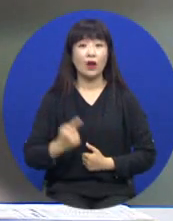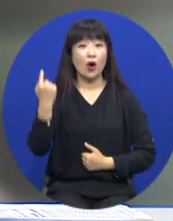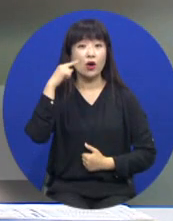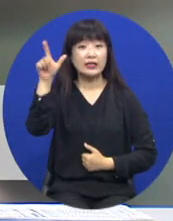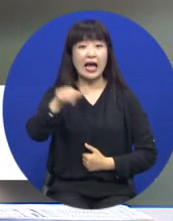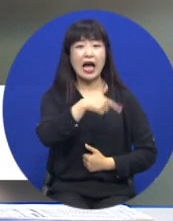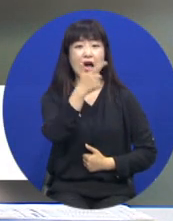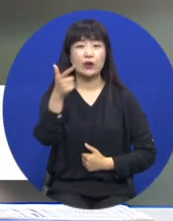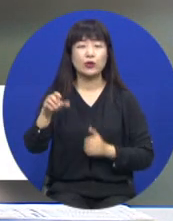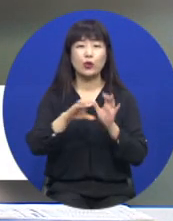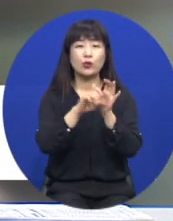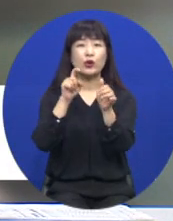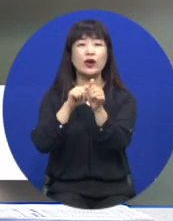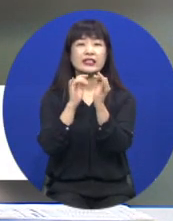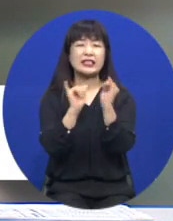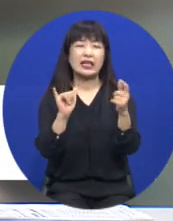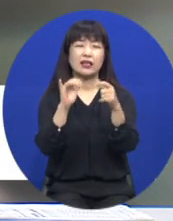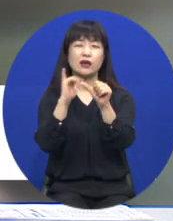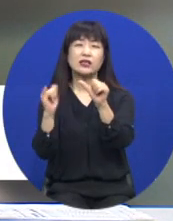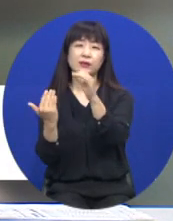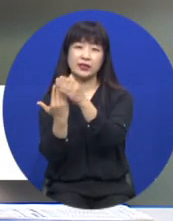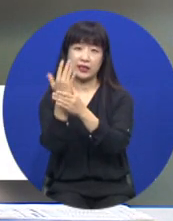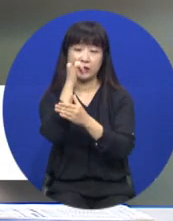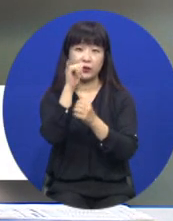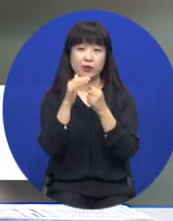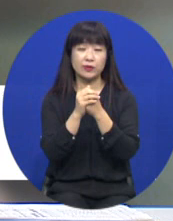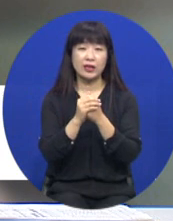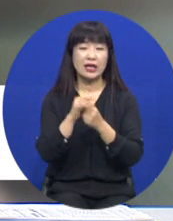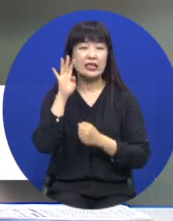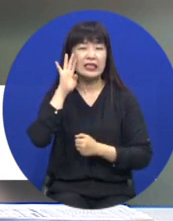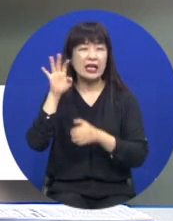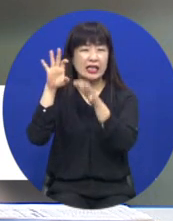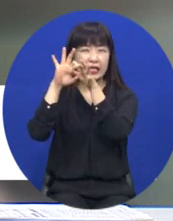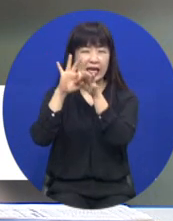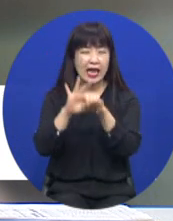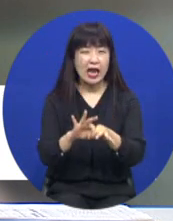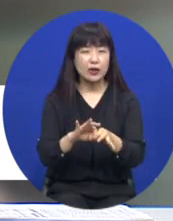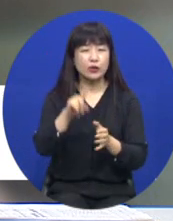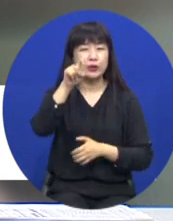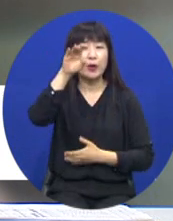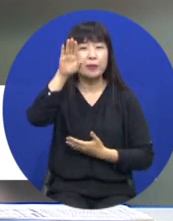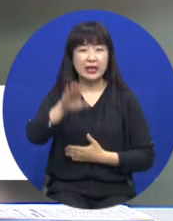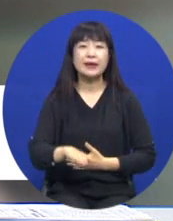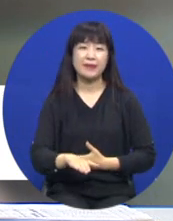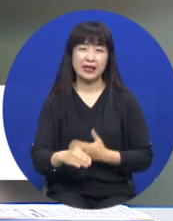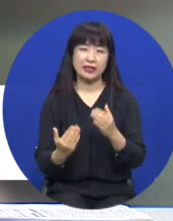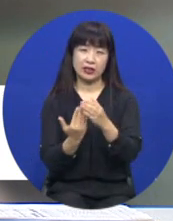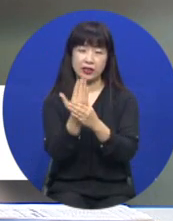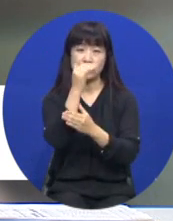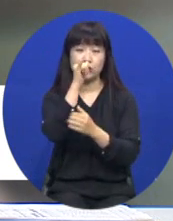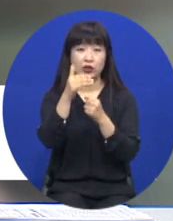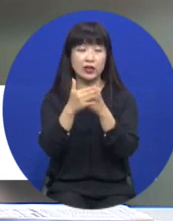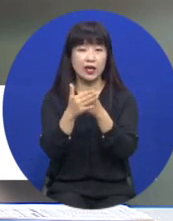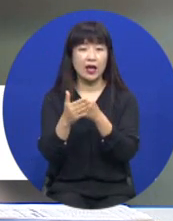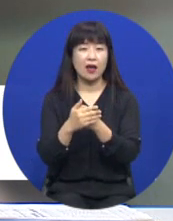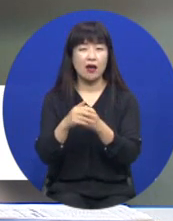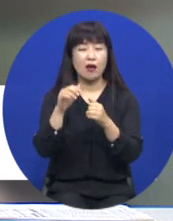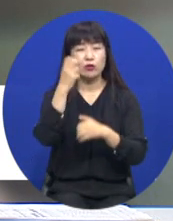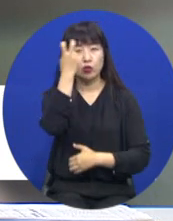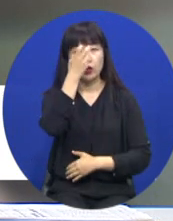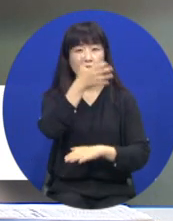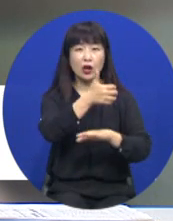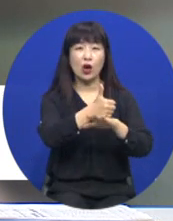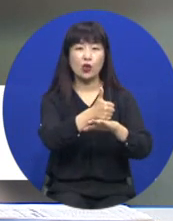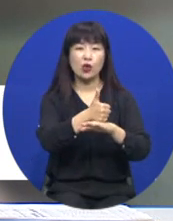어제 하루 코로나19 확진자 5명이 발생하면서 사흘 연속 한 자릿수를 유지하고 있습니다만 역학조사 결과 제주